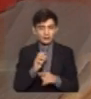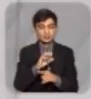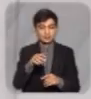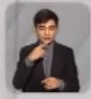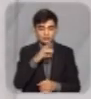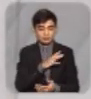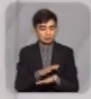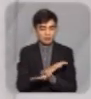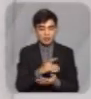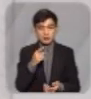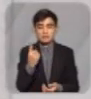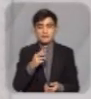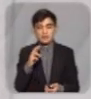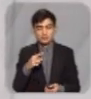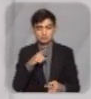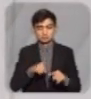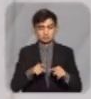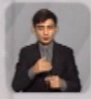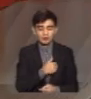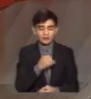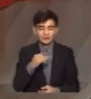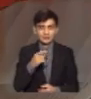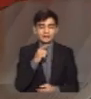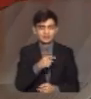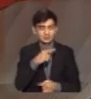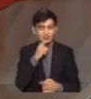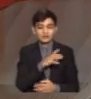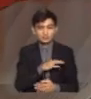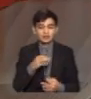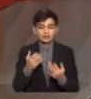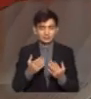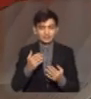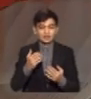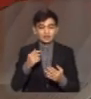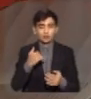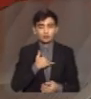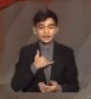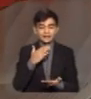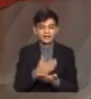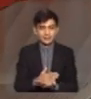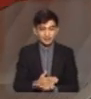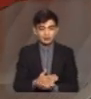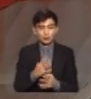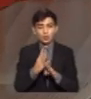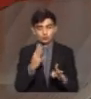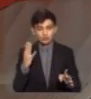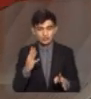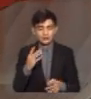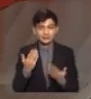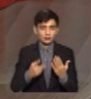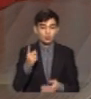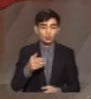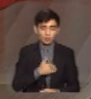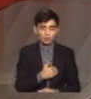января. Ей сказали, что нужен был, вот, пожалуйста, если это само, у нас есть очередь, если